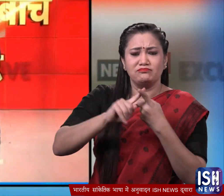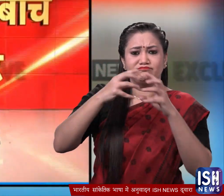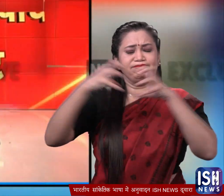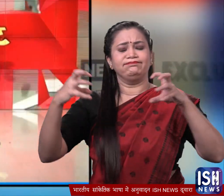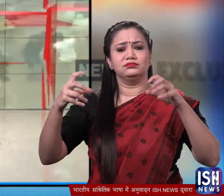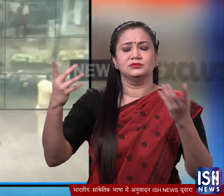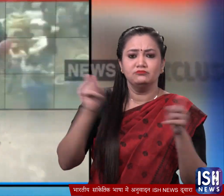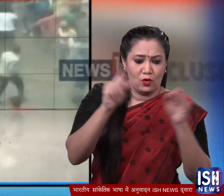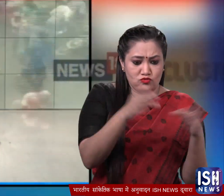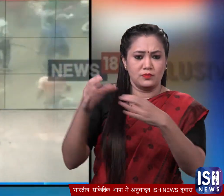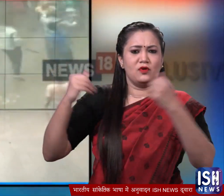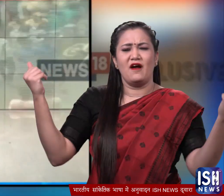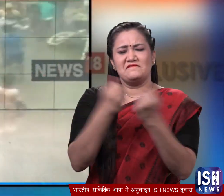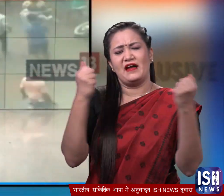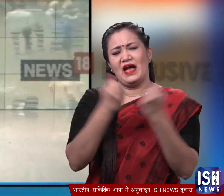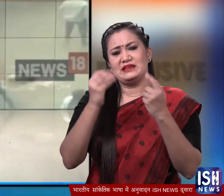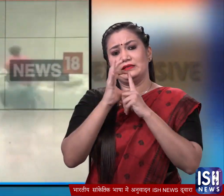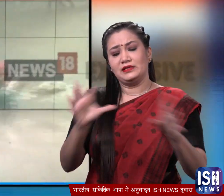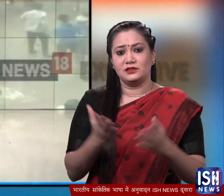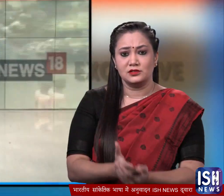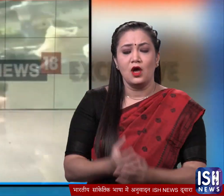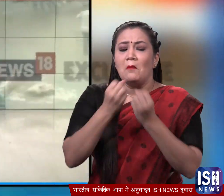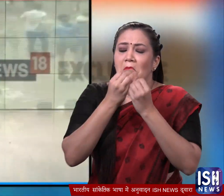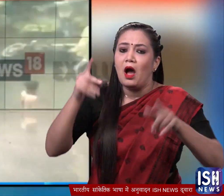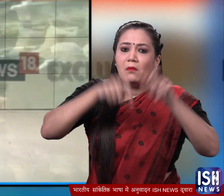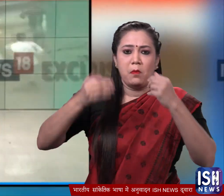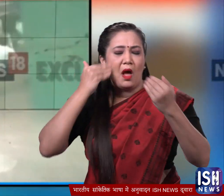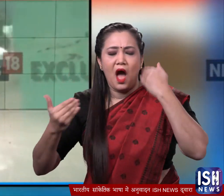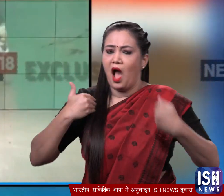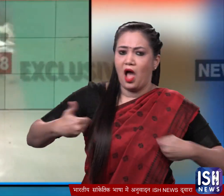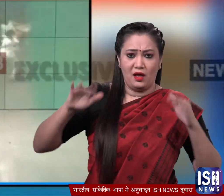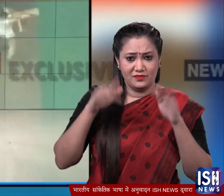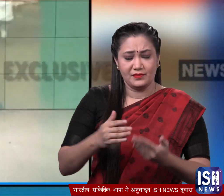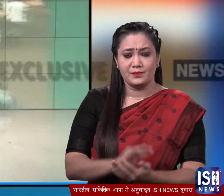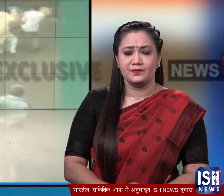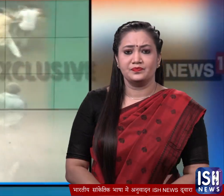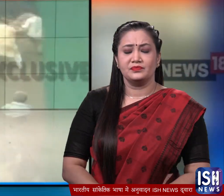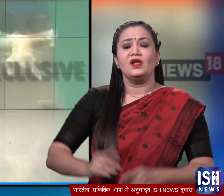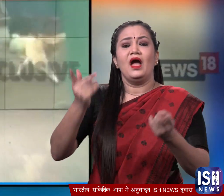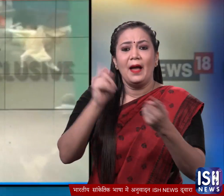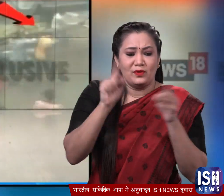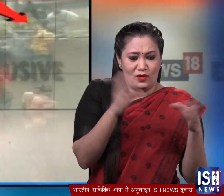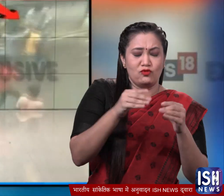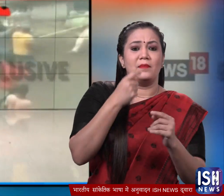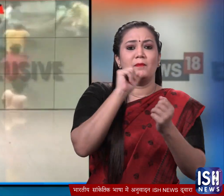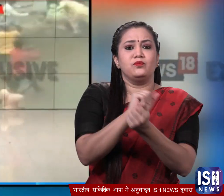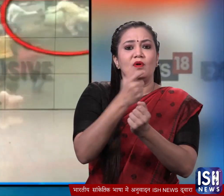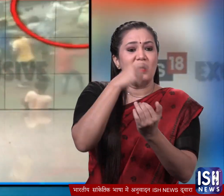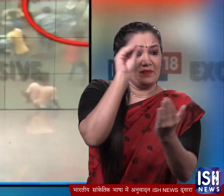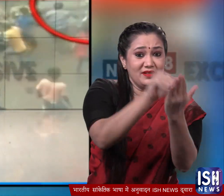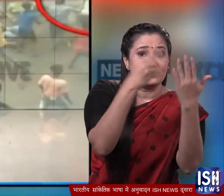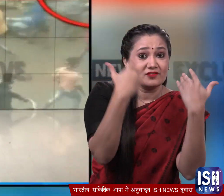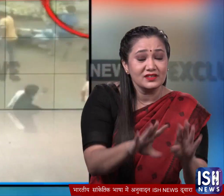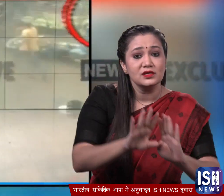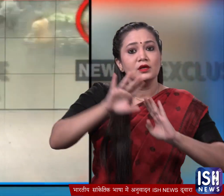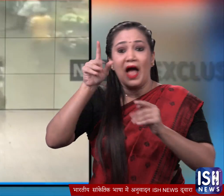दो पक्षों के बीच जमकर मारपीट हो गई, जिसमें कई लोग घायल हो गए। बताया गया कि उस विवाद की शिकायत एक पक्ष ने थाने में जाकर कर